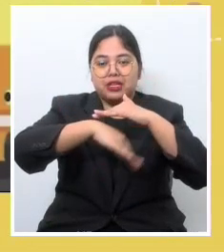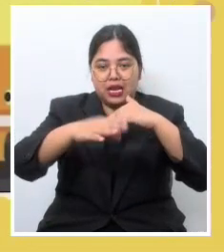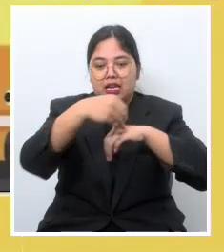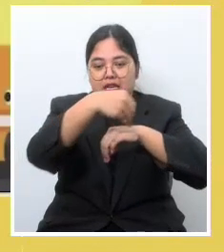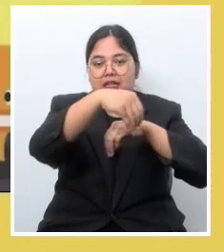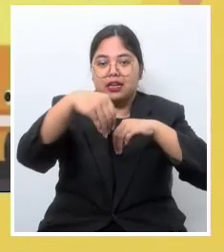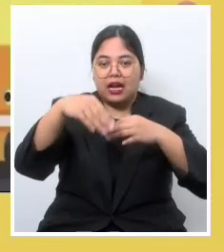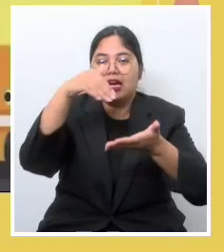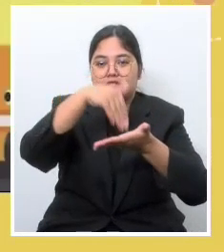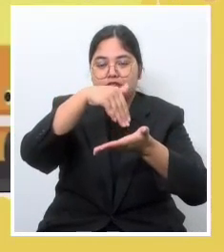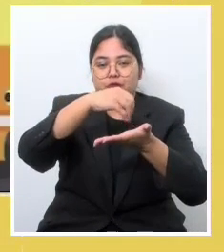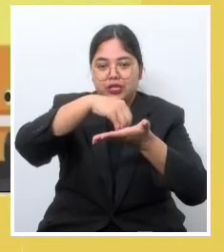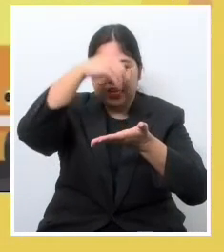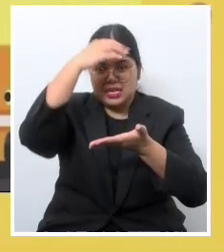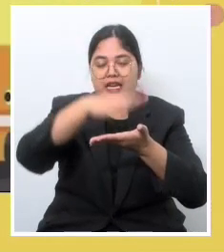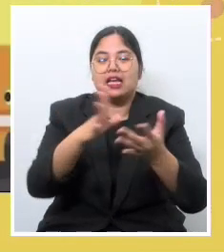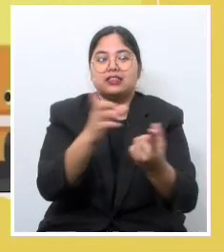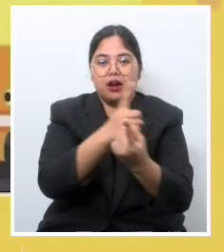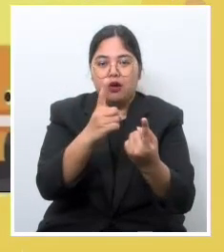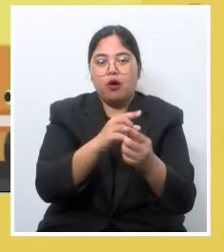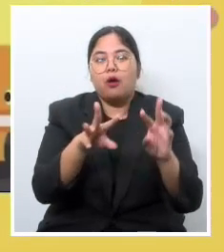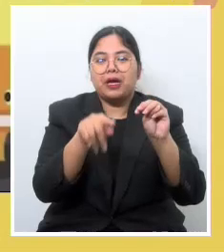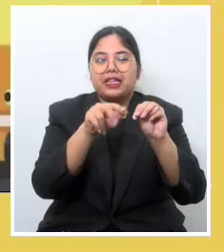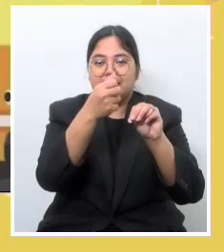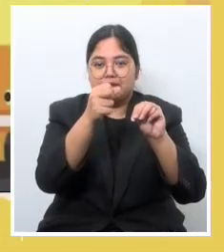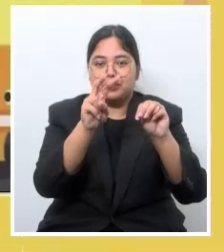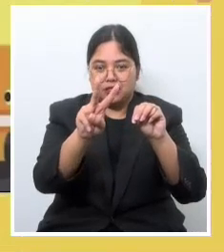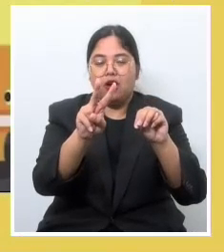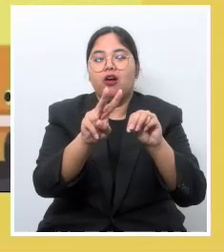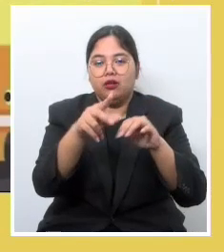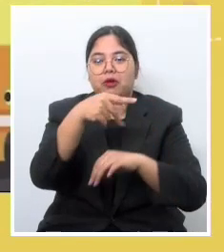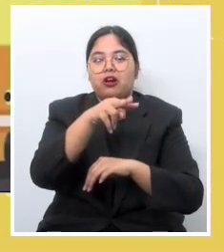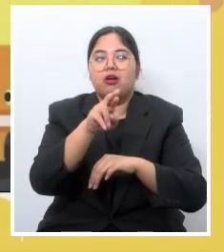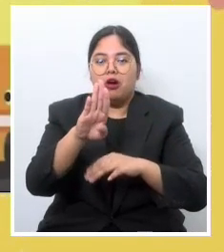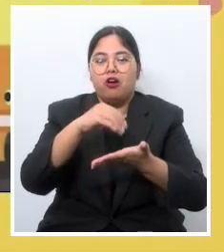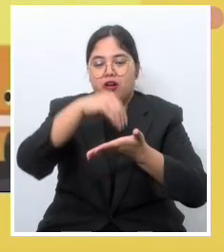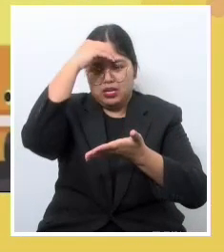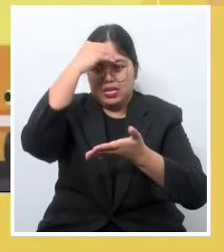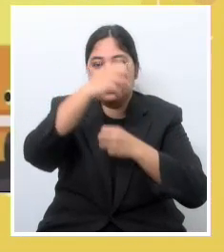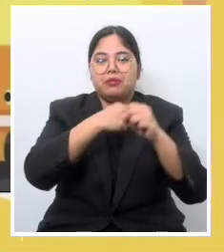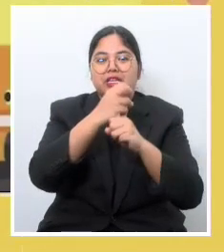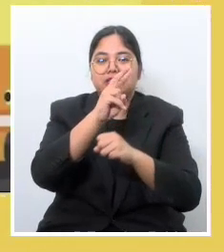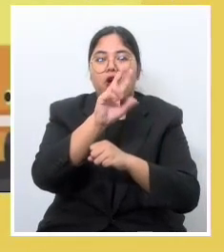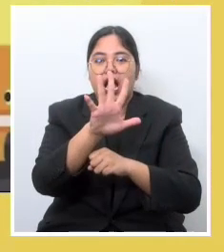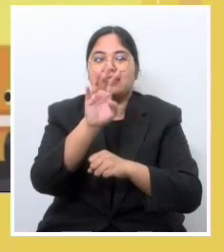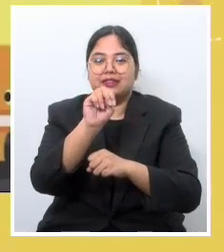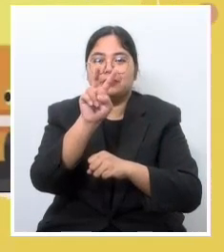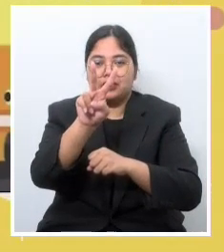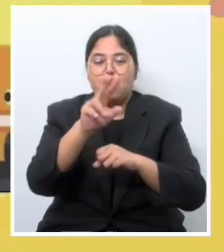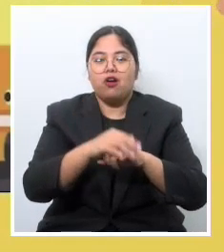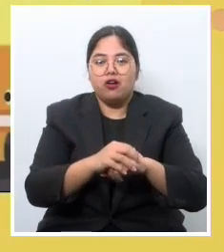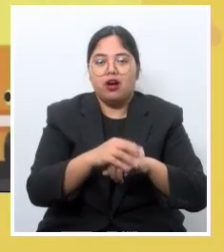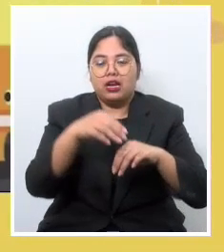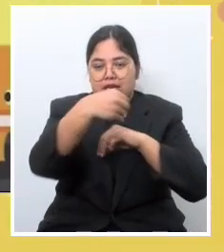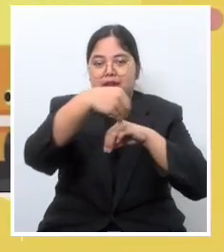เครือข่ายศูนย์การเรียนโดยสถาบันทางสังคมตามมาตรา 12แห่งพระราชบัญญัติการศึกษาแห่งชาติพุทธศัก 2542และ